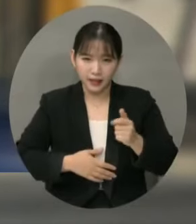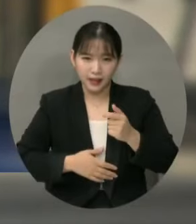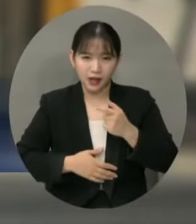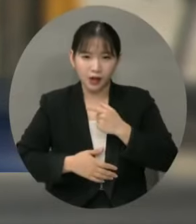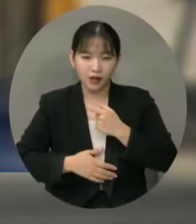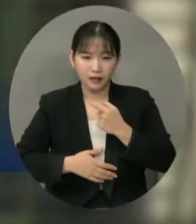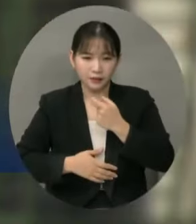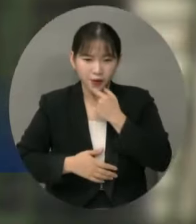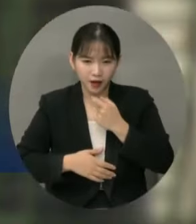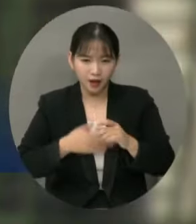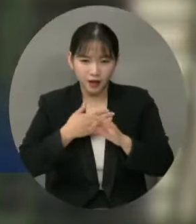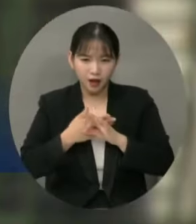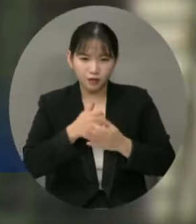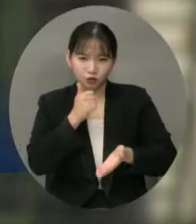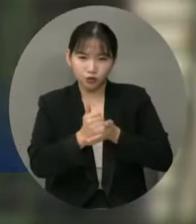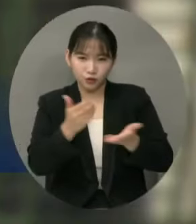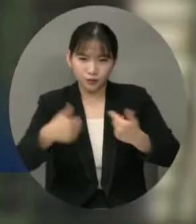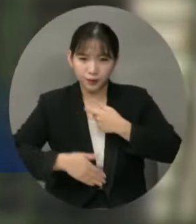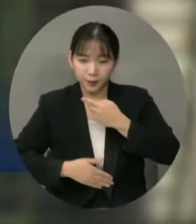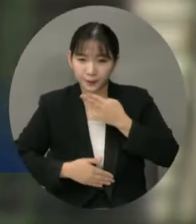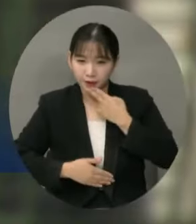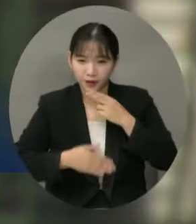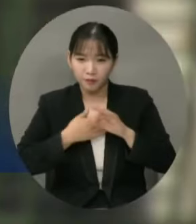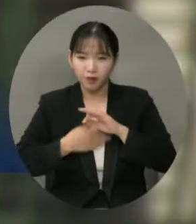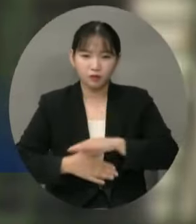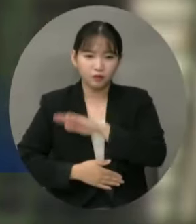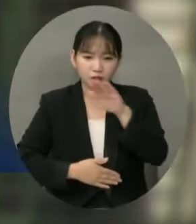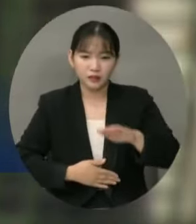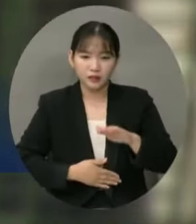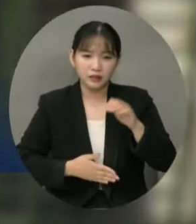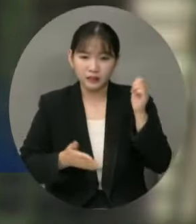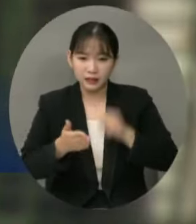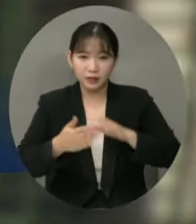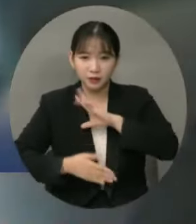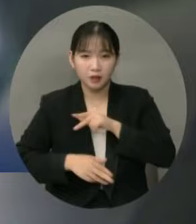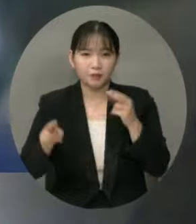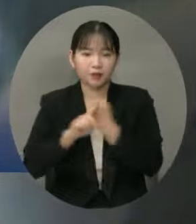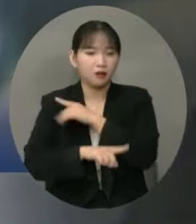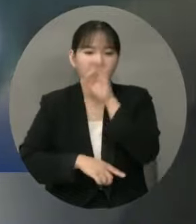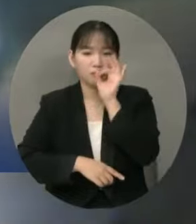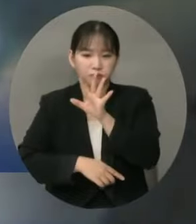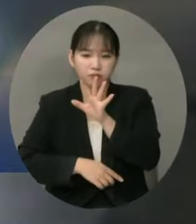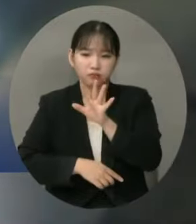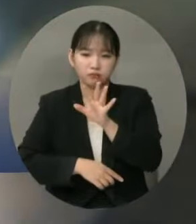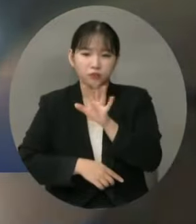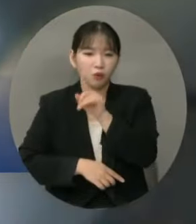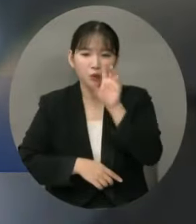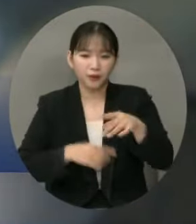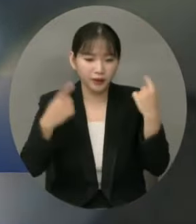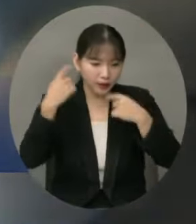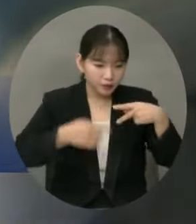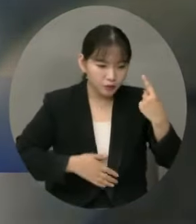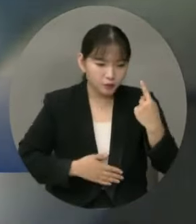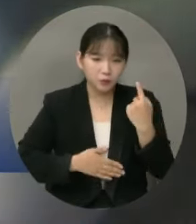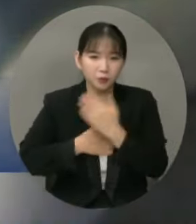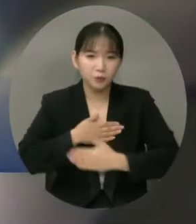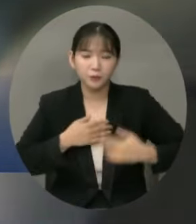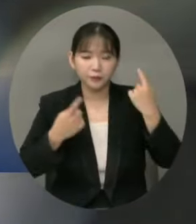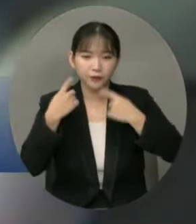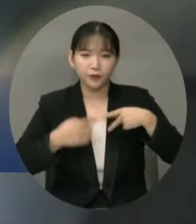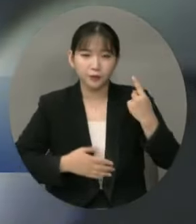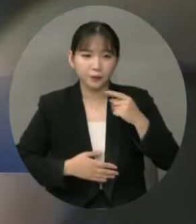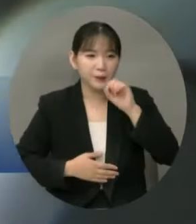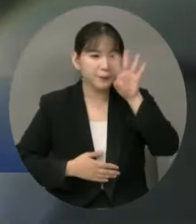2021년다산에듀초코파이특강 해주면 우리 이거는 어 재료 자격 바꿀 수 없고 우리는 우리 어딘가 우리